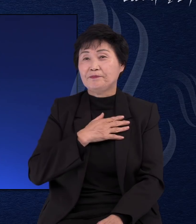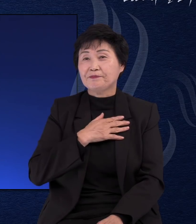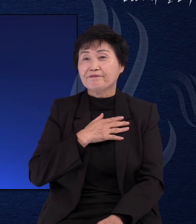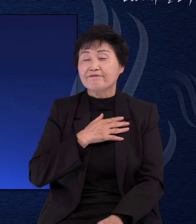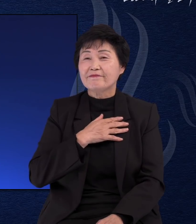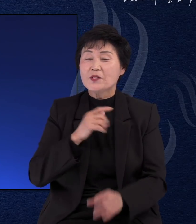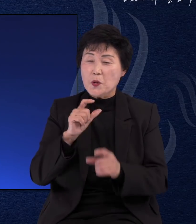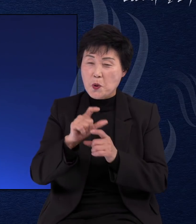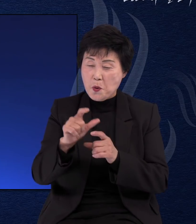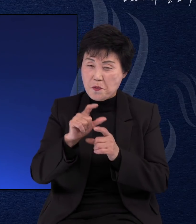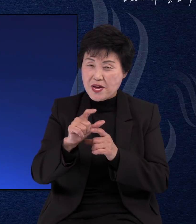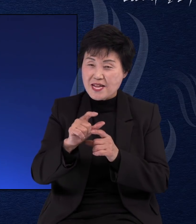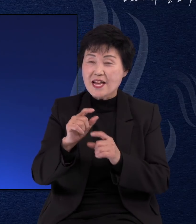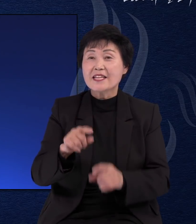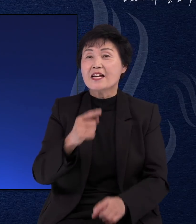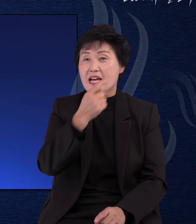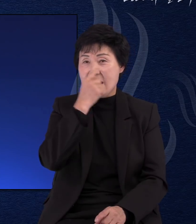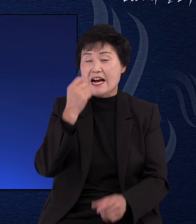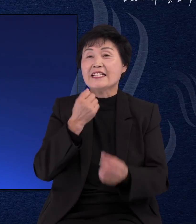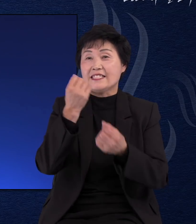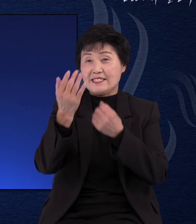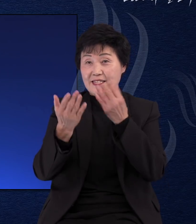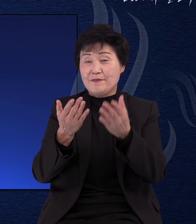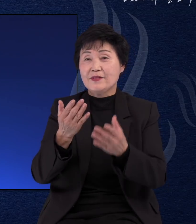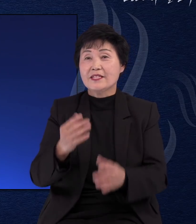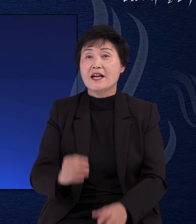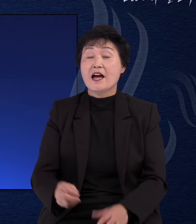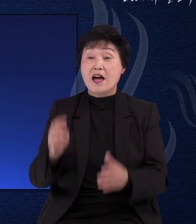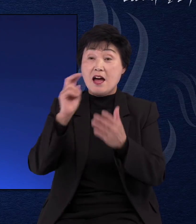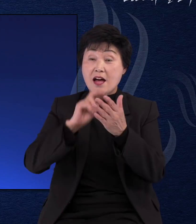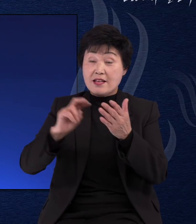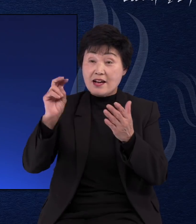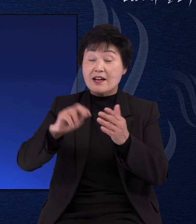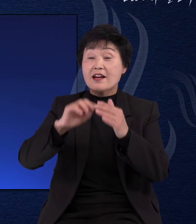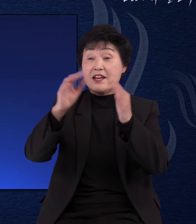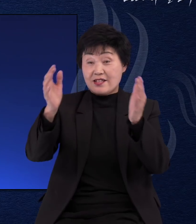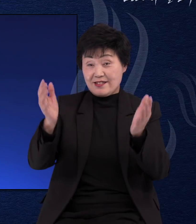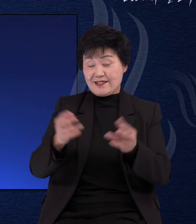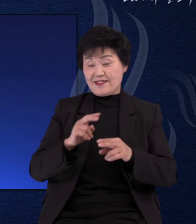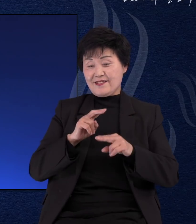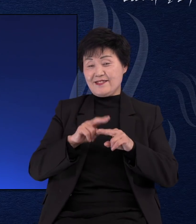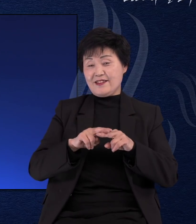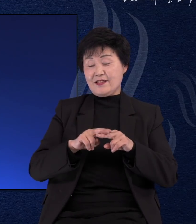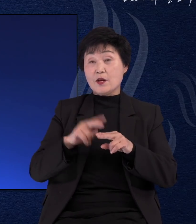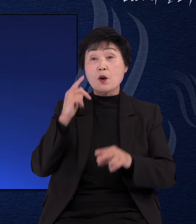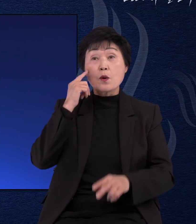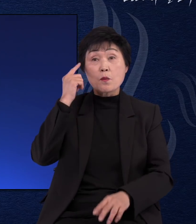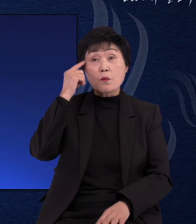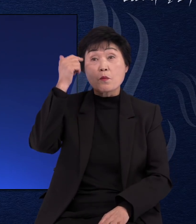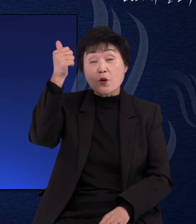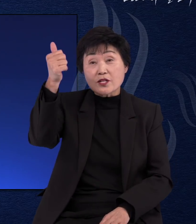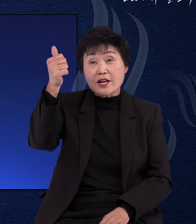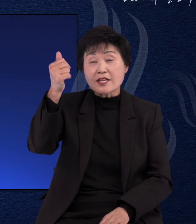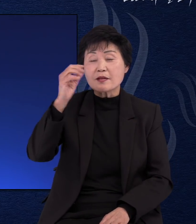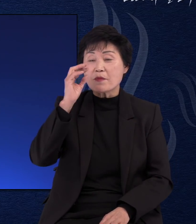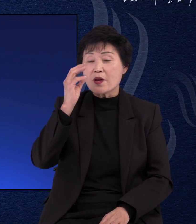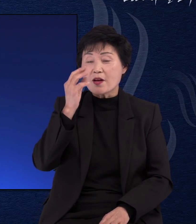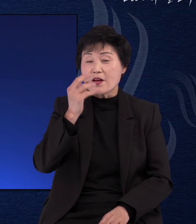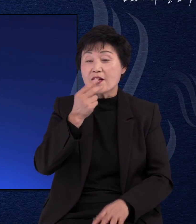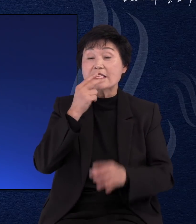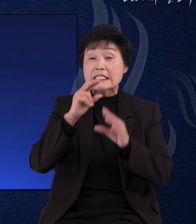됩니다. 그렇게 성가대에 이렇게 앉아 있는데 성찬식을 할 때였는데, 목사님께서 성찬을 거행하시려고 하는데